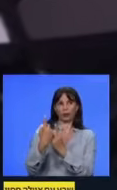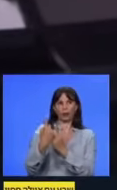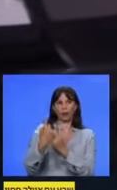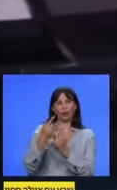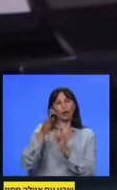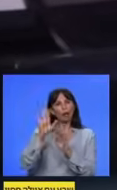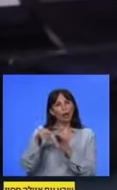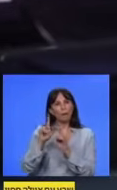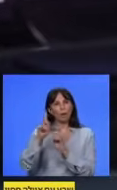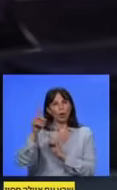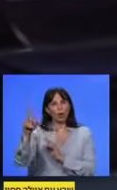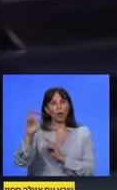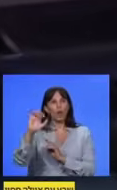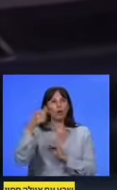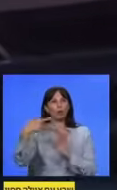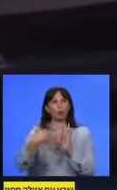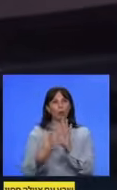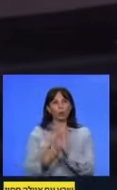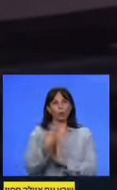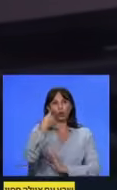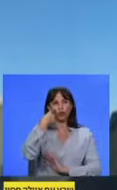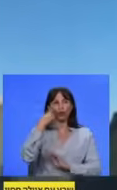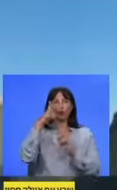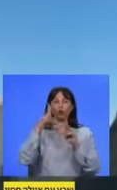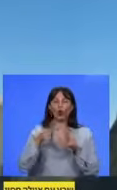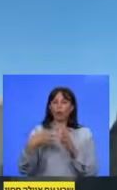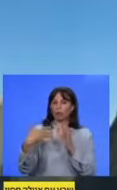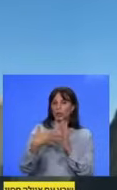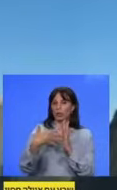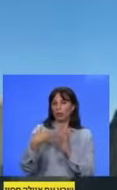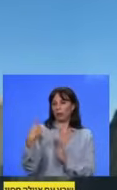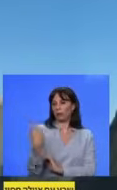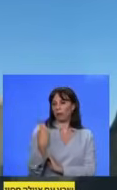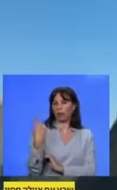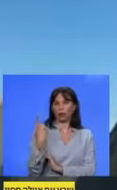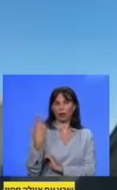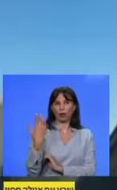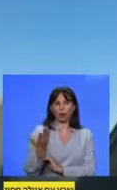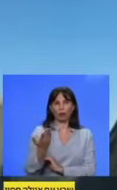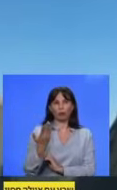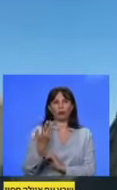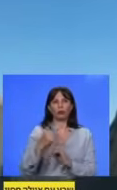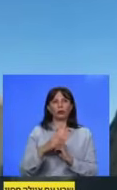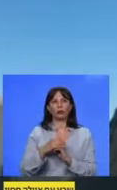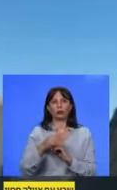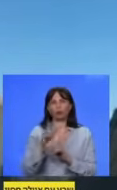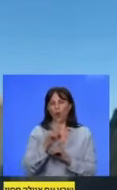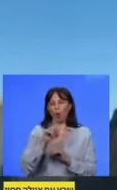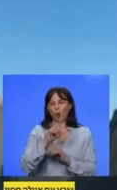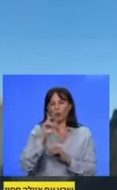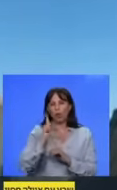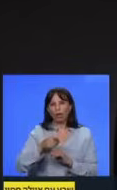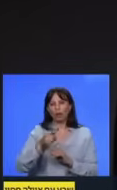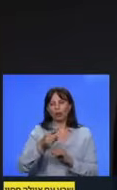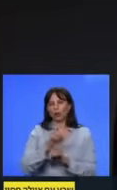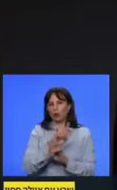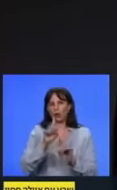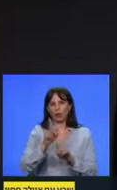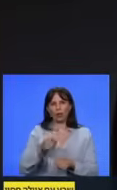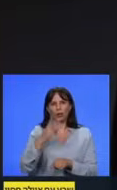אם הבודק מתרשם שהוא יכול להסתפק בבדיקה היחידה והוא לא צריך הסתכלות, אז זה מספיק